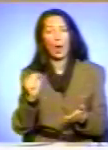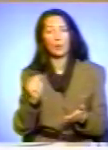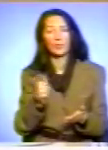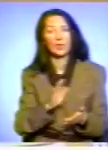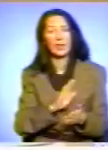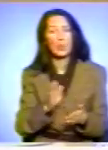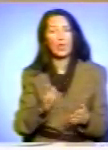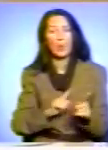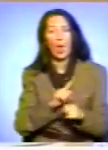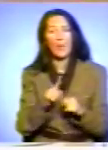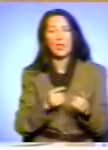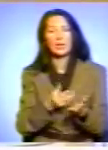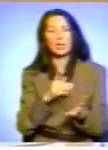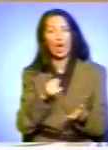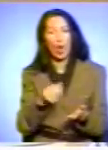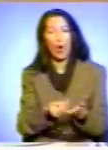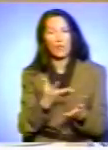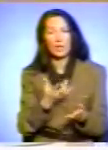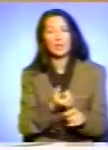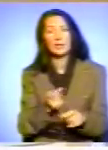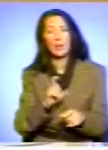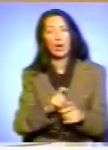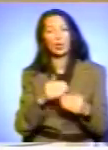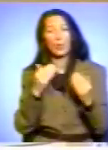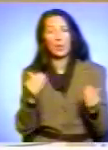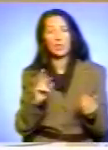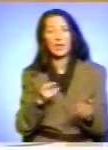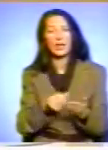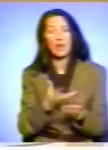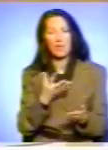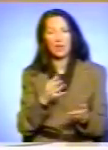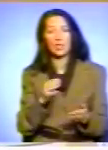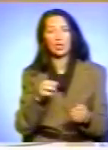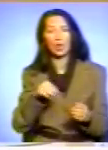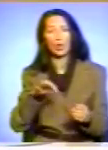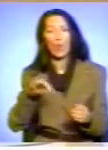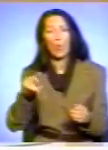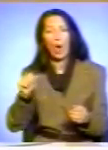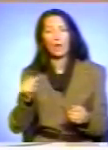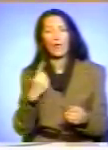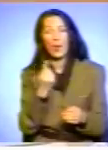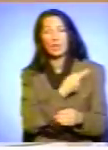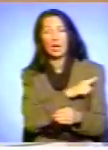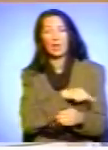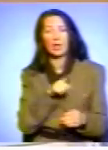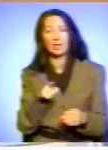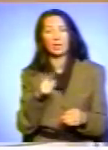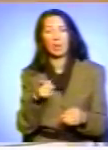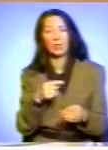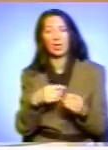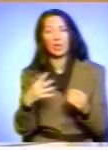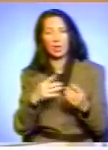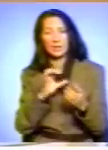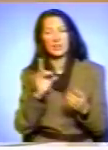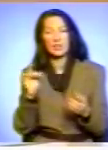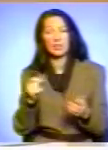хоч його вартість набагато більше, як вартість томографу в першій лікарні, тому що там 16 зрізовий стоїть, тут 64 зрізовий томограф. Тобто